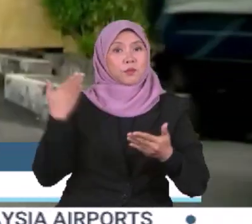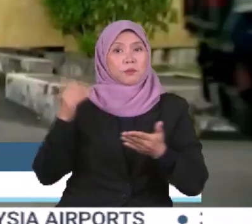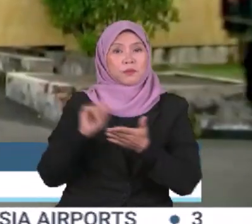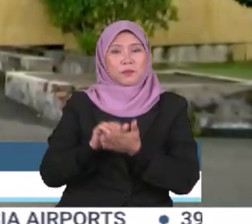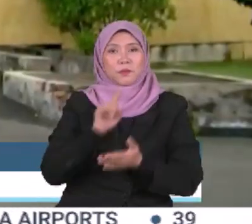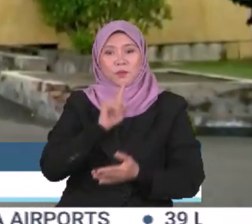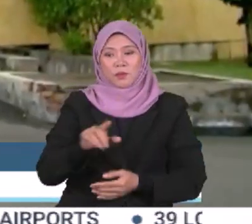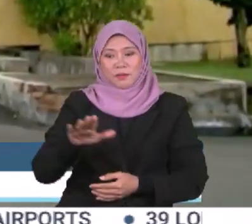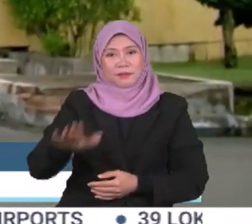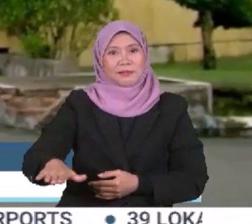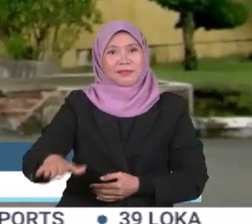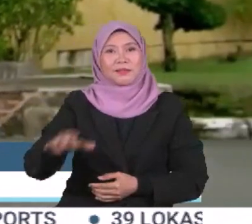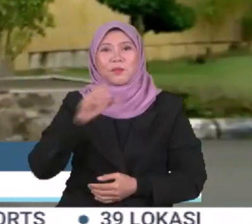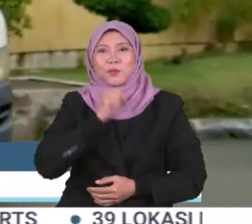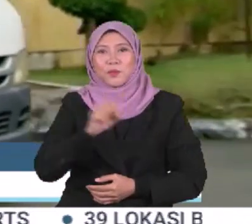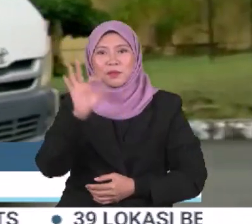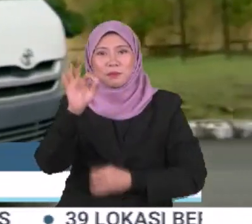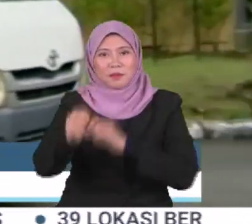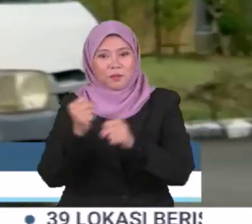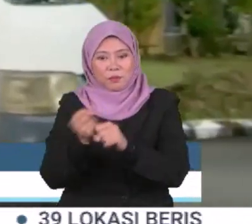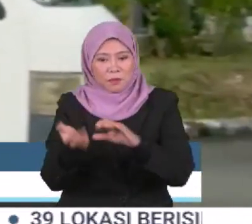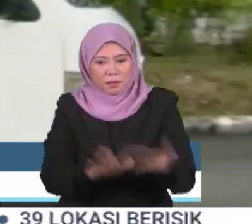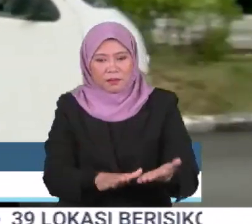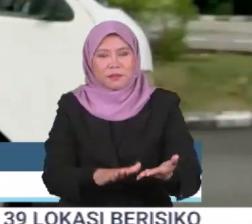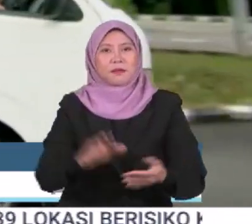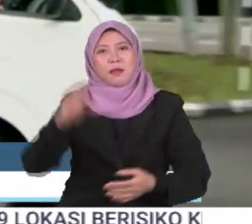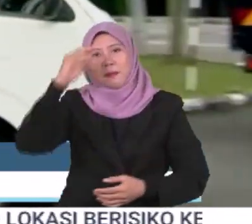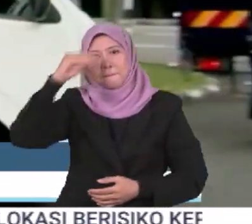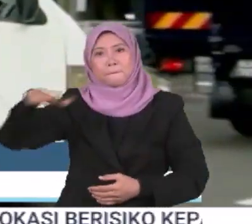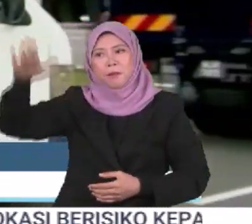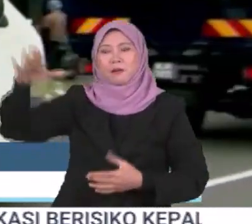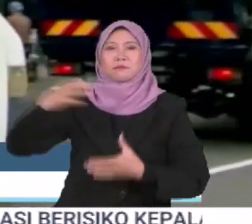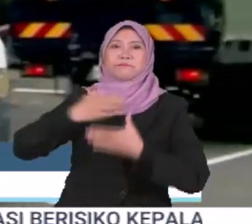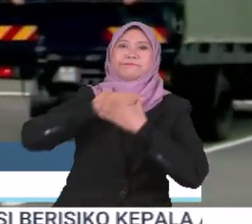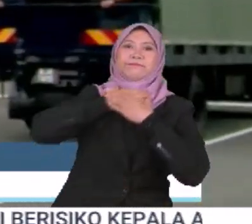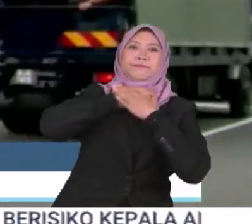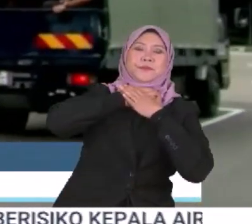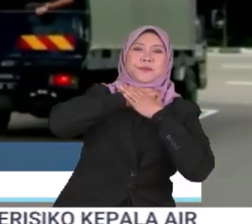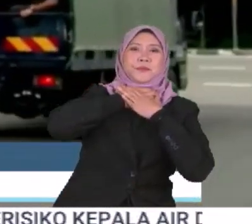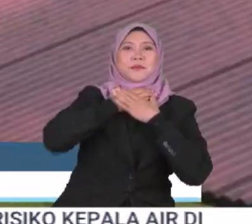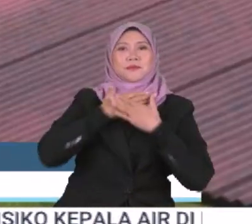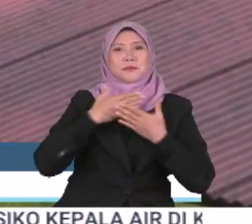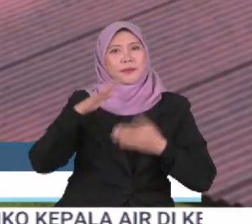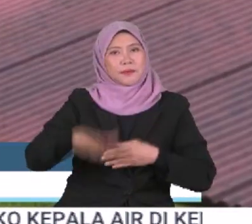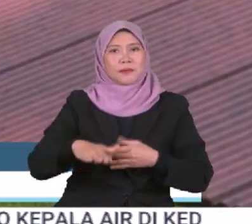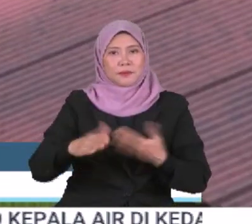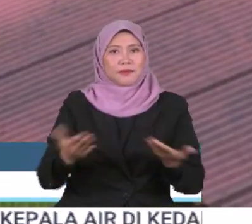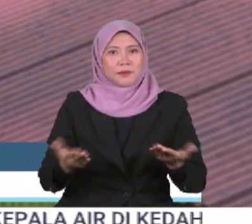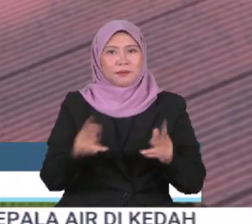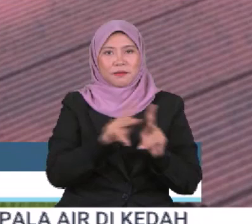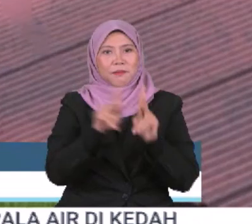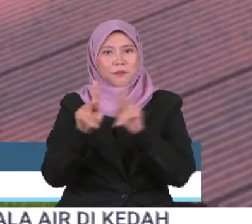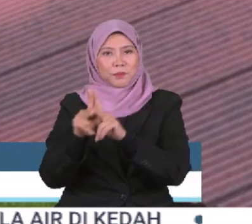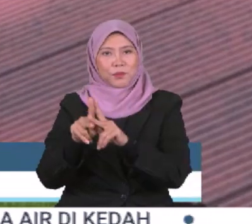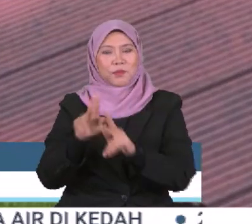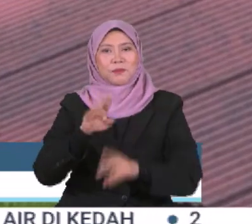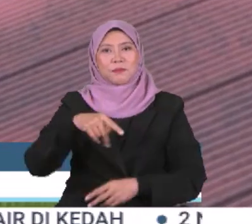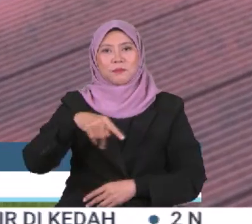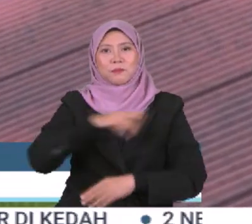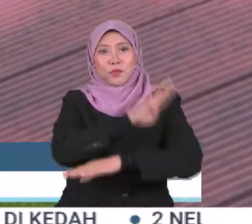kanak-kanak tahun meninggal dunia dipercayai diceekit Abang kandungnya di kediaman mereka di kampung Bukit